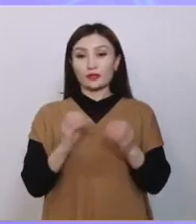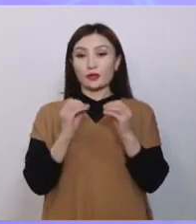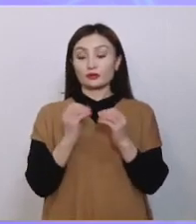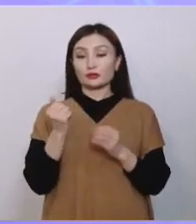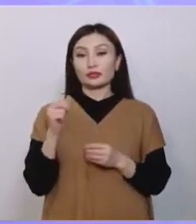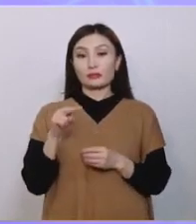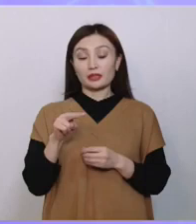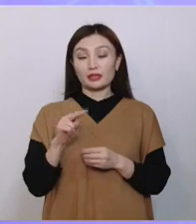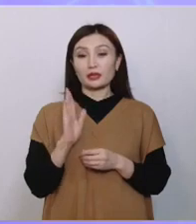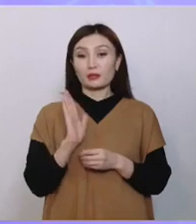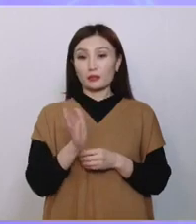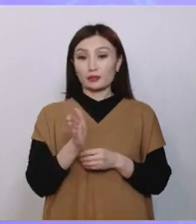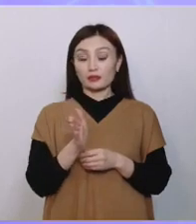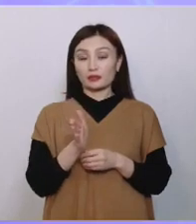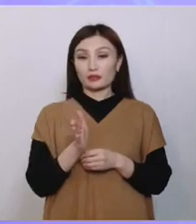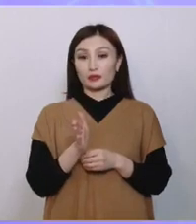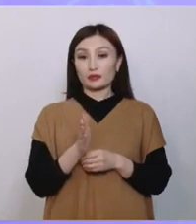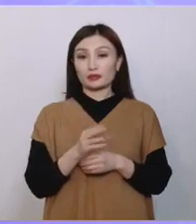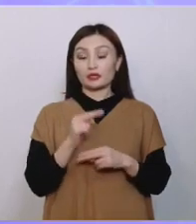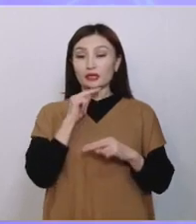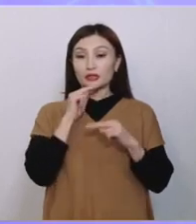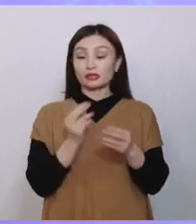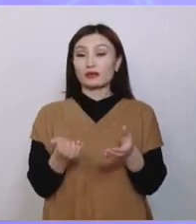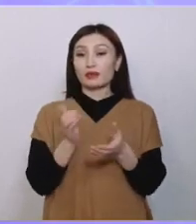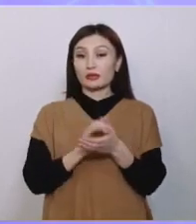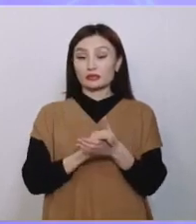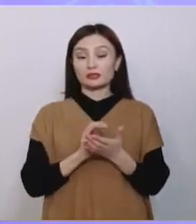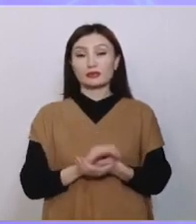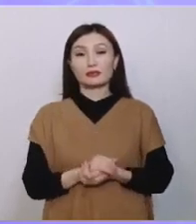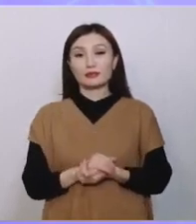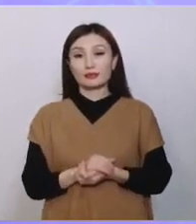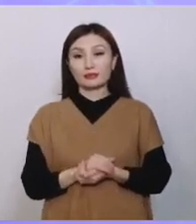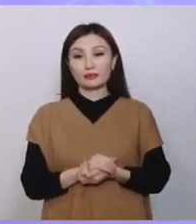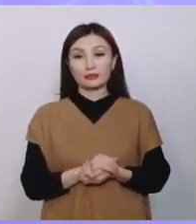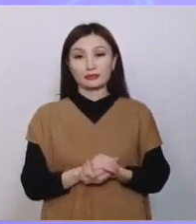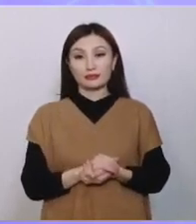10 апрельде болы текен. Жақшылап танышқыла.